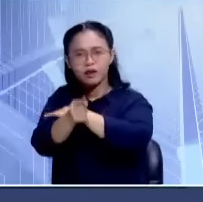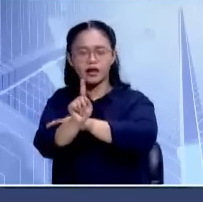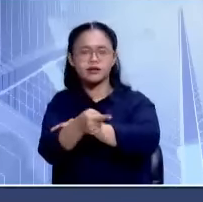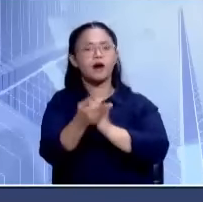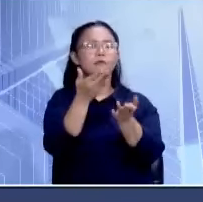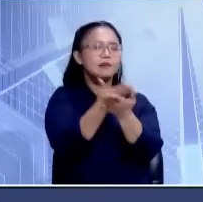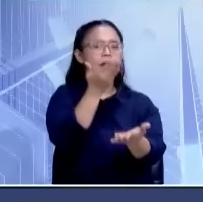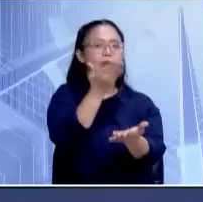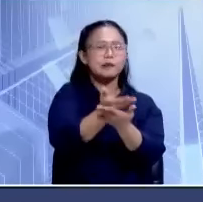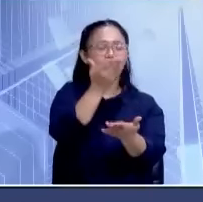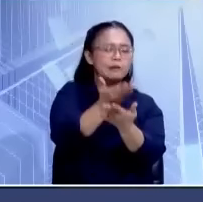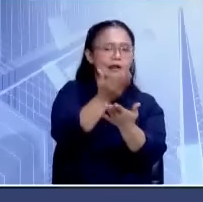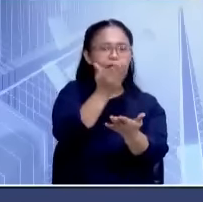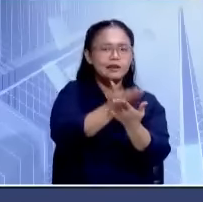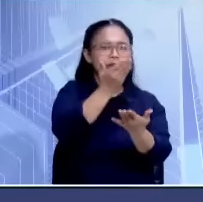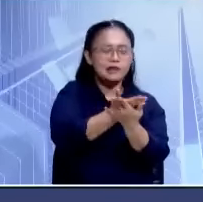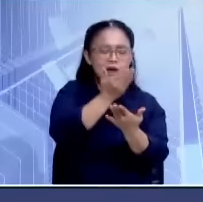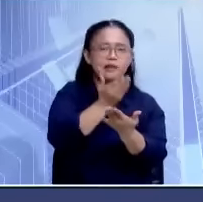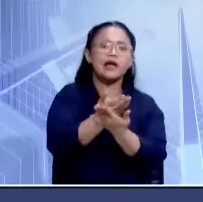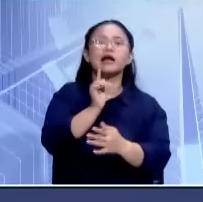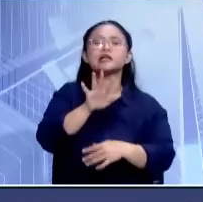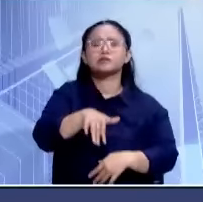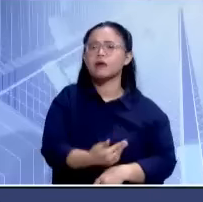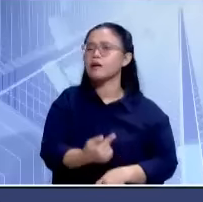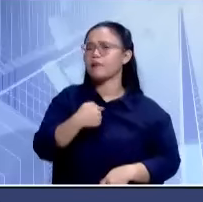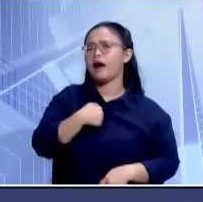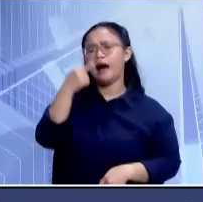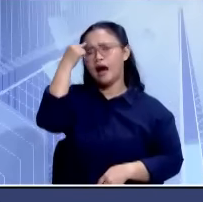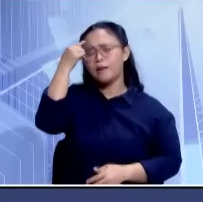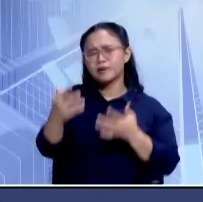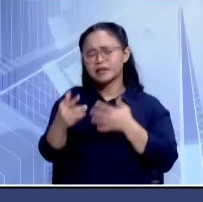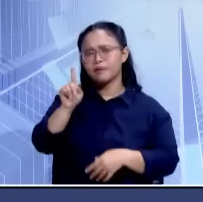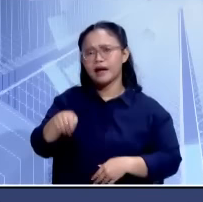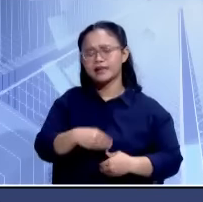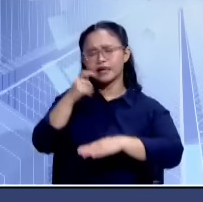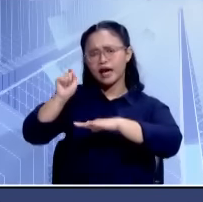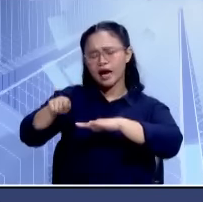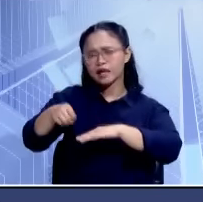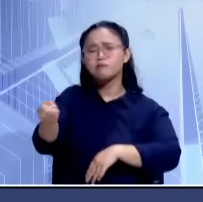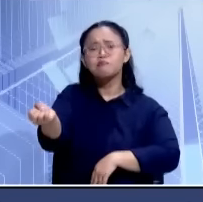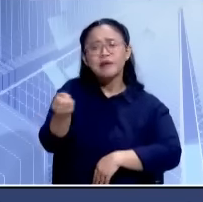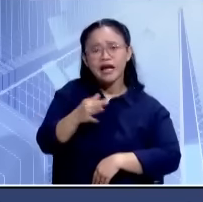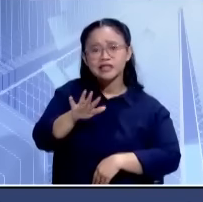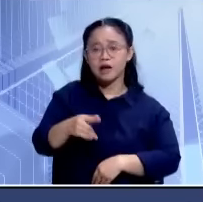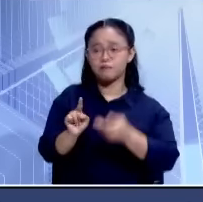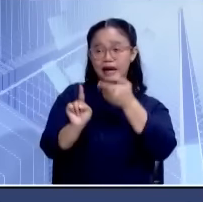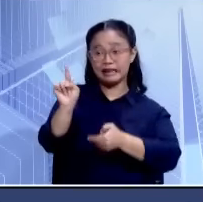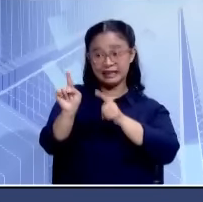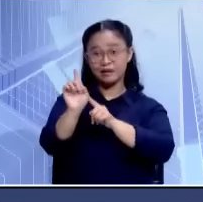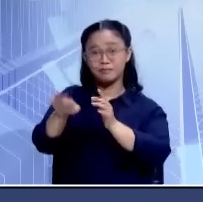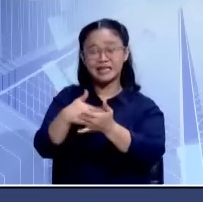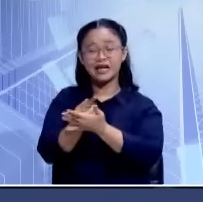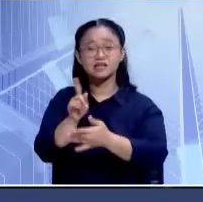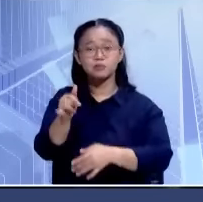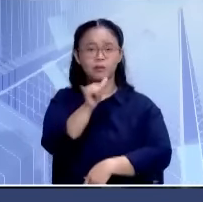Dini. Keluarga Dini juga menyangkal pertimbangan hakim yang menyatakan Dini meninggal karena minuman